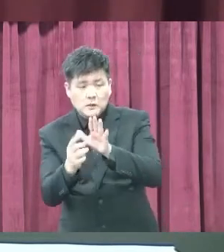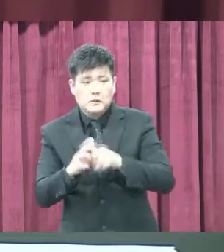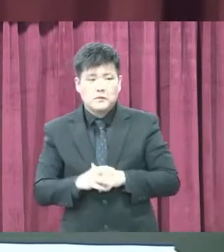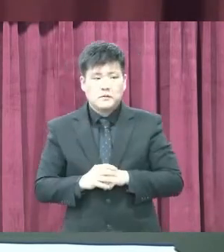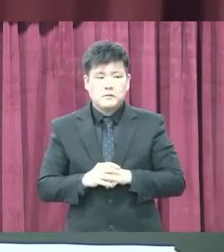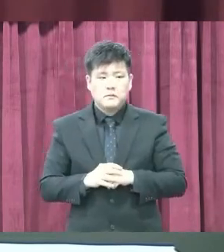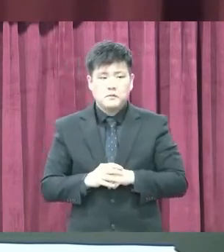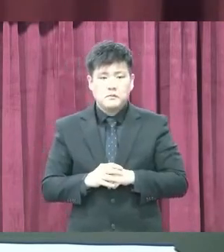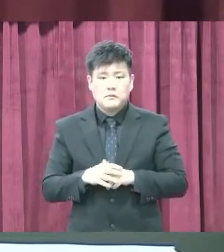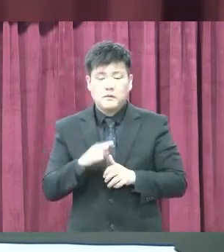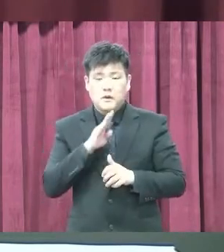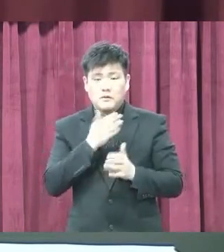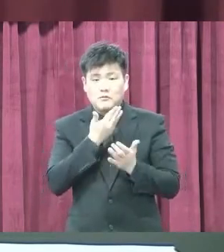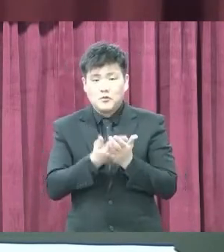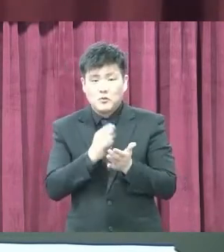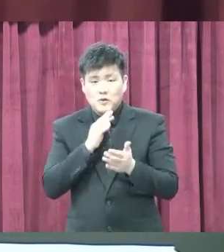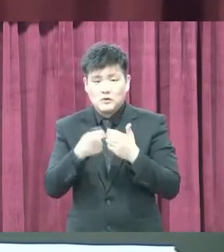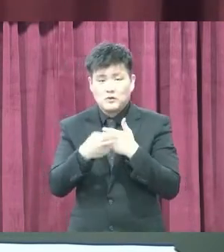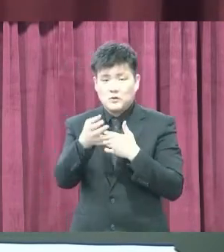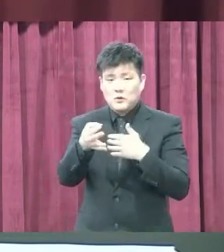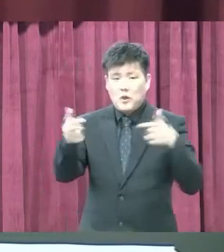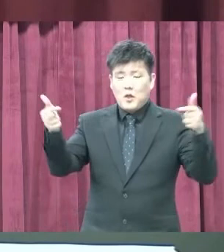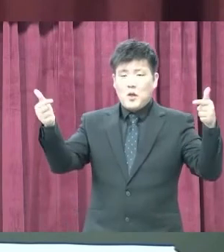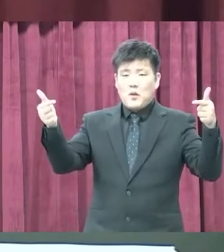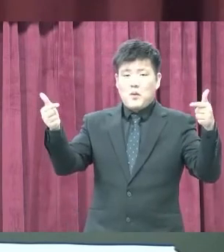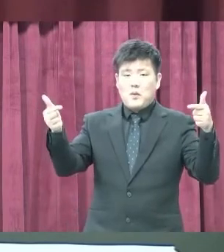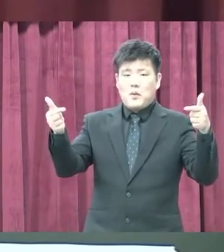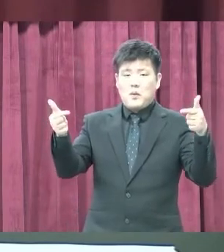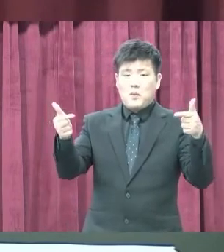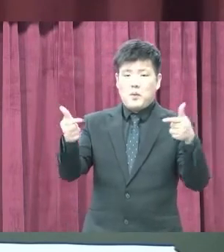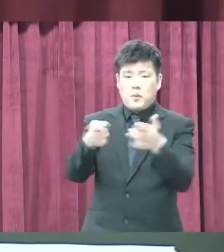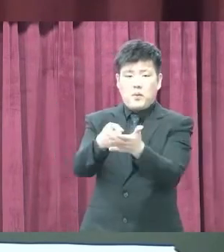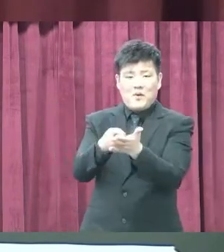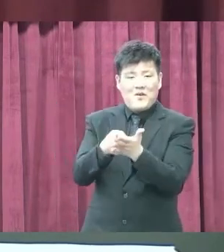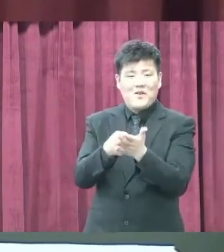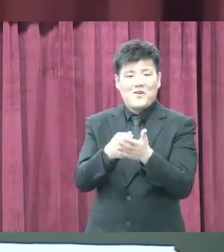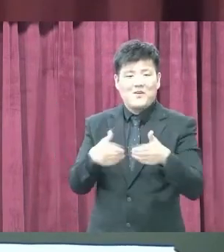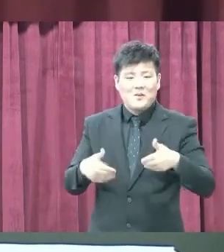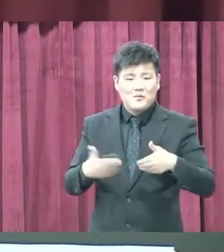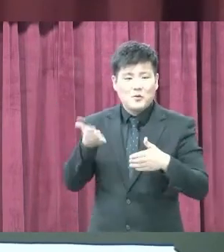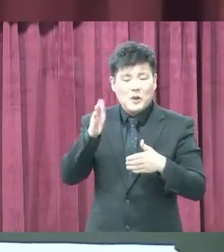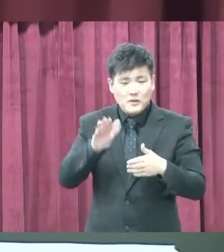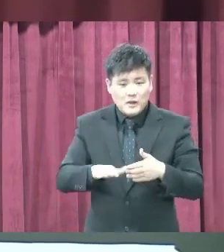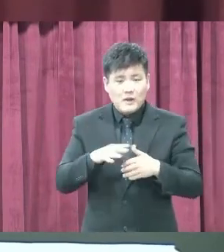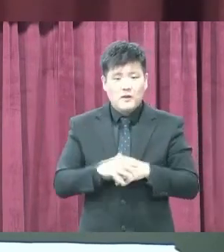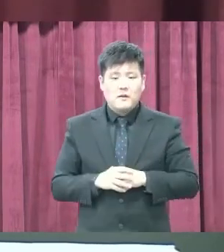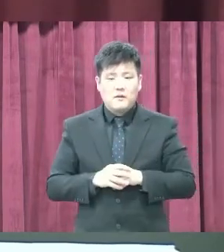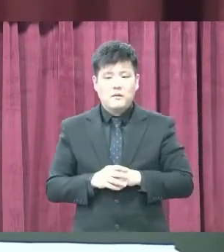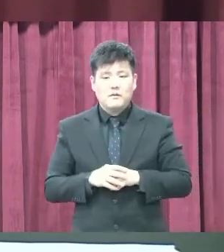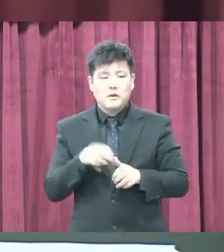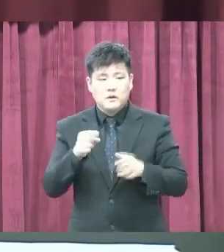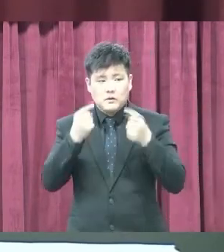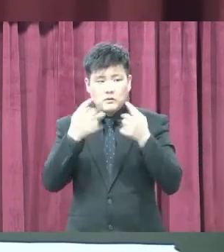이러한 거잖아요. 그래서 뭐 의료비를 절감하고 이러한 건데 사실은 그래서 정확하게 하려면